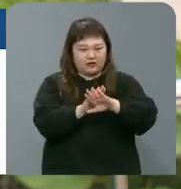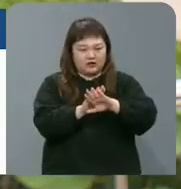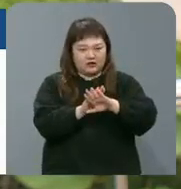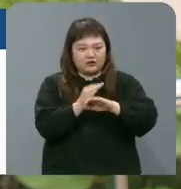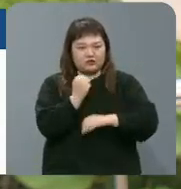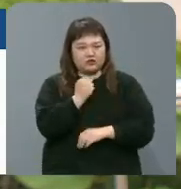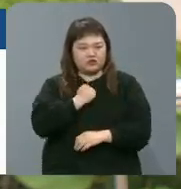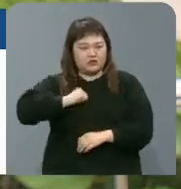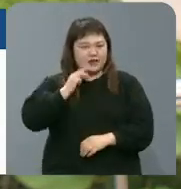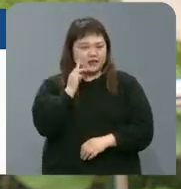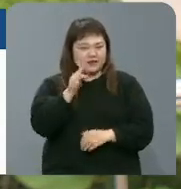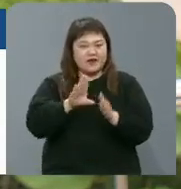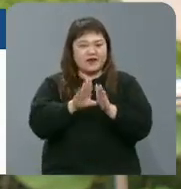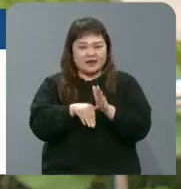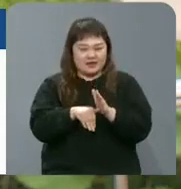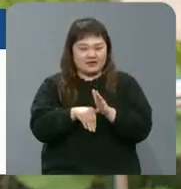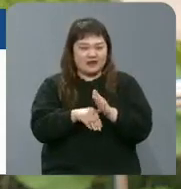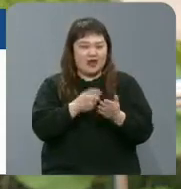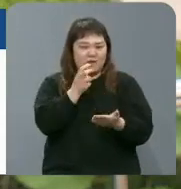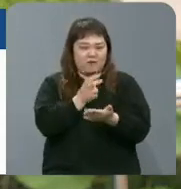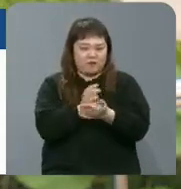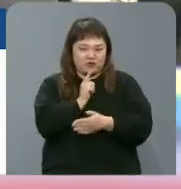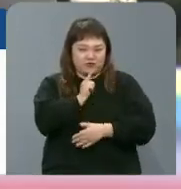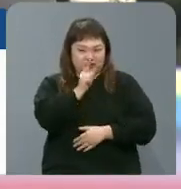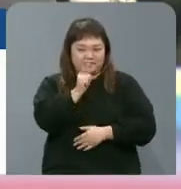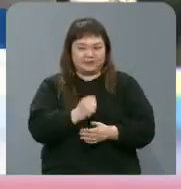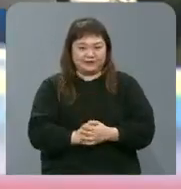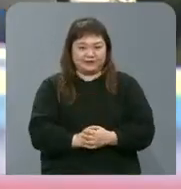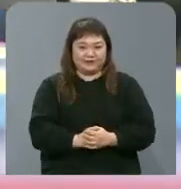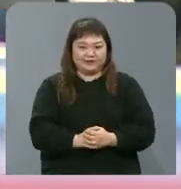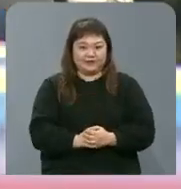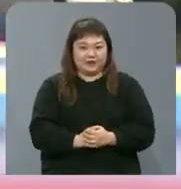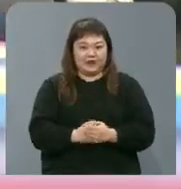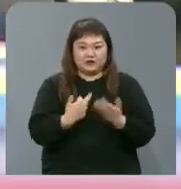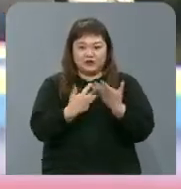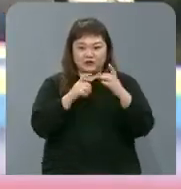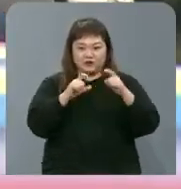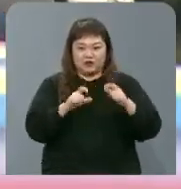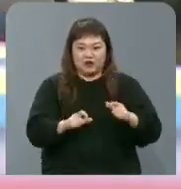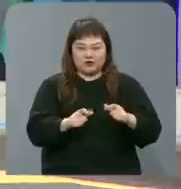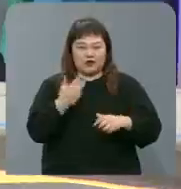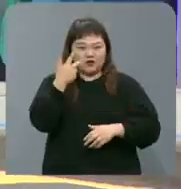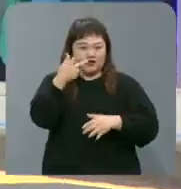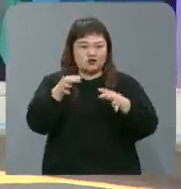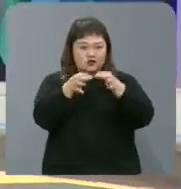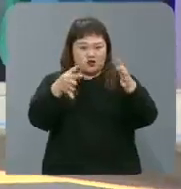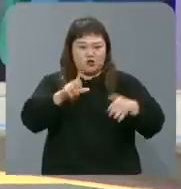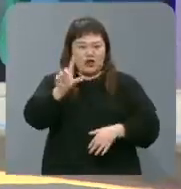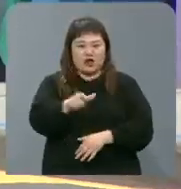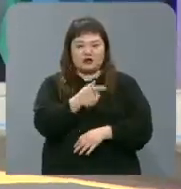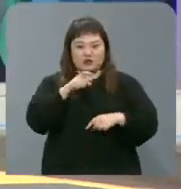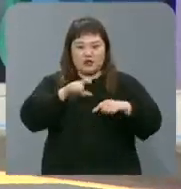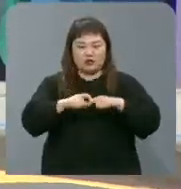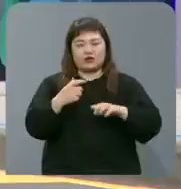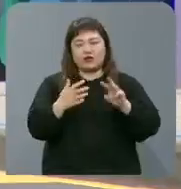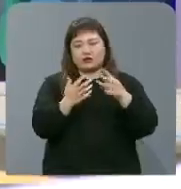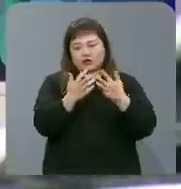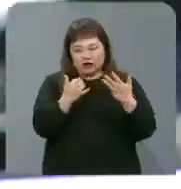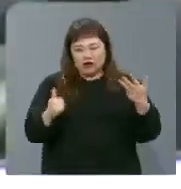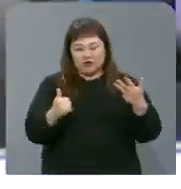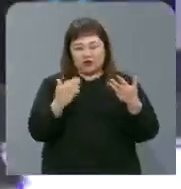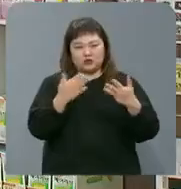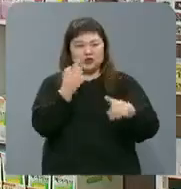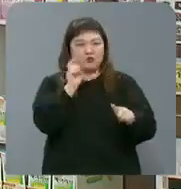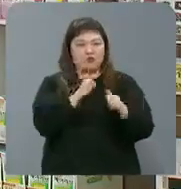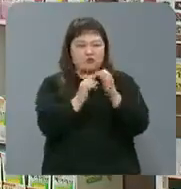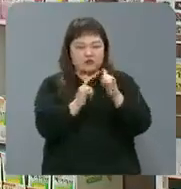아니 될 경우에는 제리 구상 까지 그 첫 참고로 쪽 제주에서 최근 일주일 3 하루 평균 8명 가까이 후 친자가